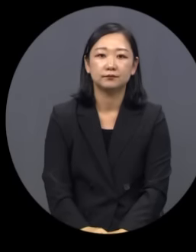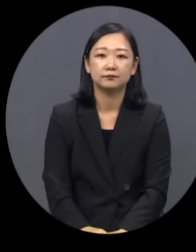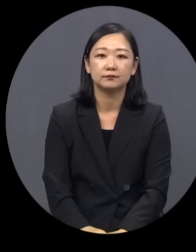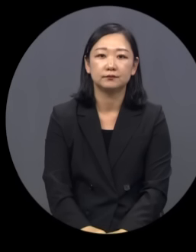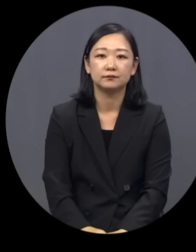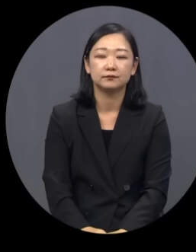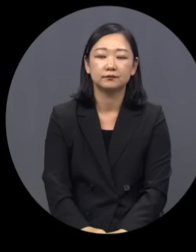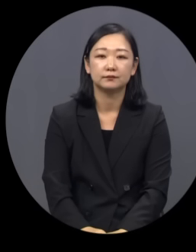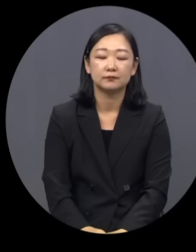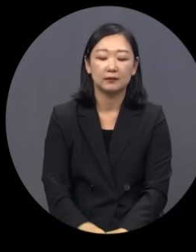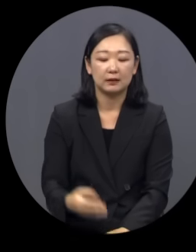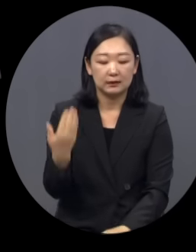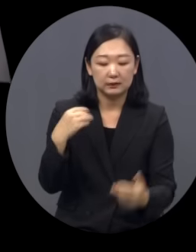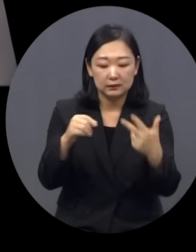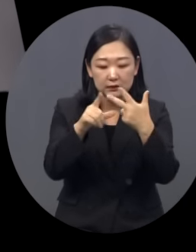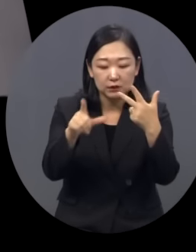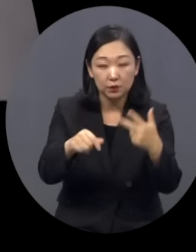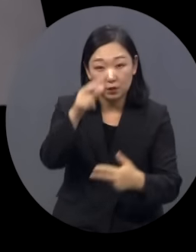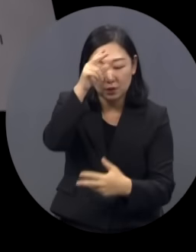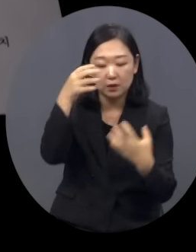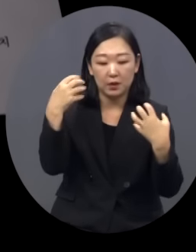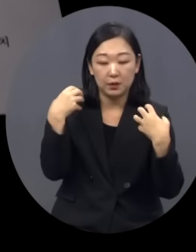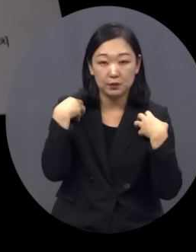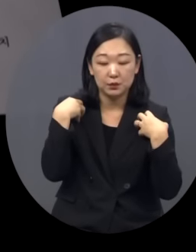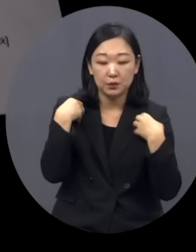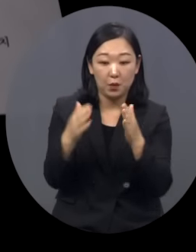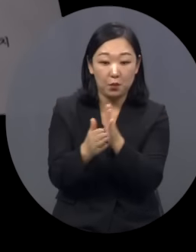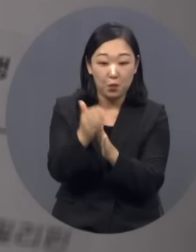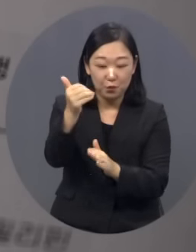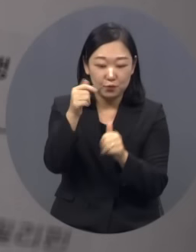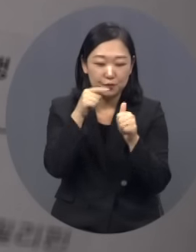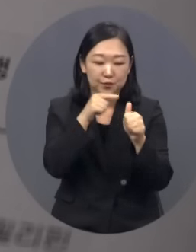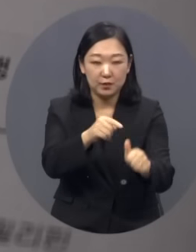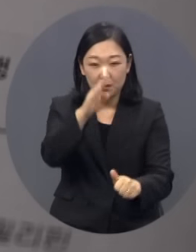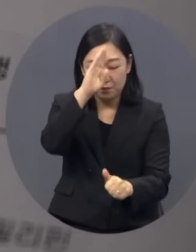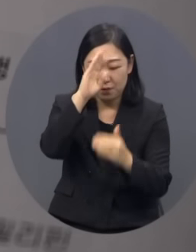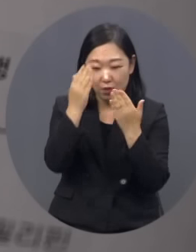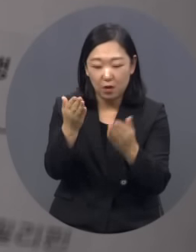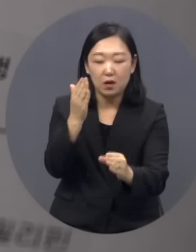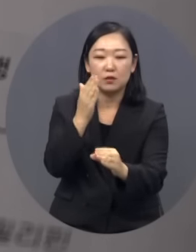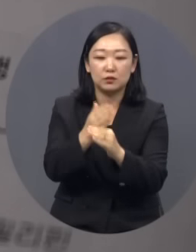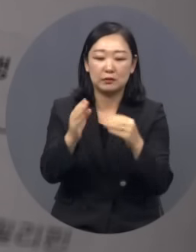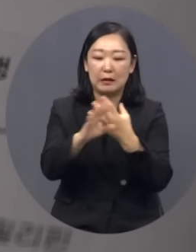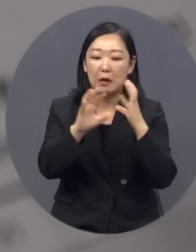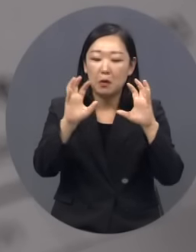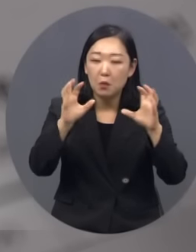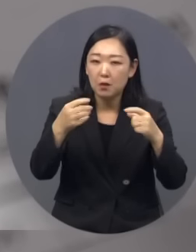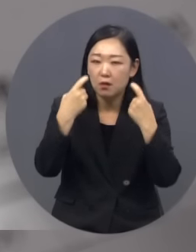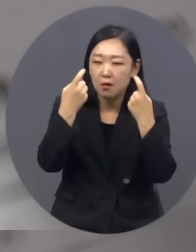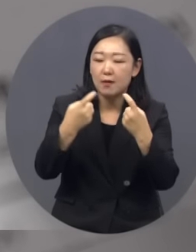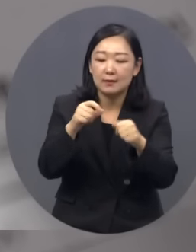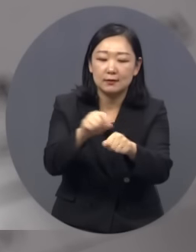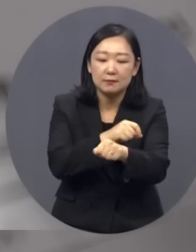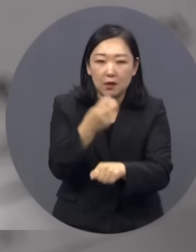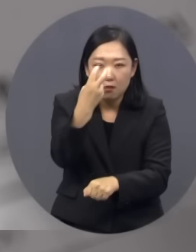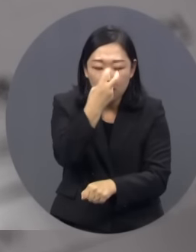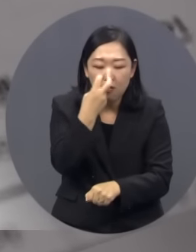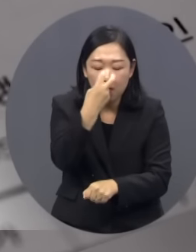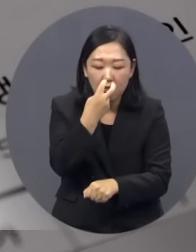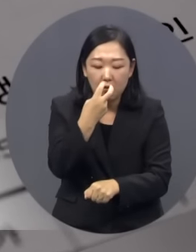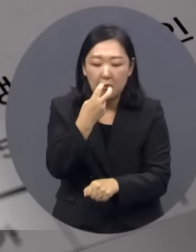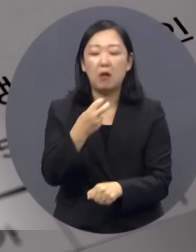지난 7월 제주 경찰청이 본청 지시로 버린 병가중 여행 특별 점검 조사결과 소속 경찰